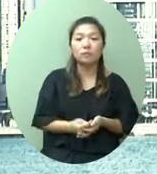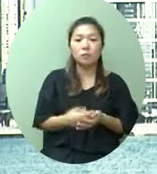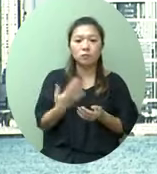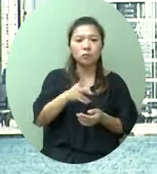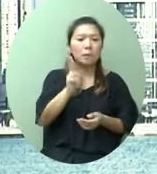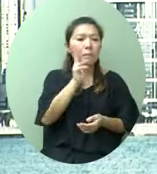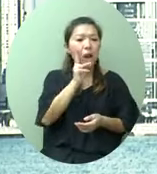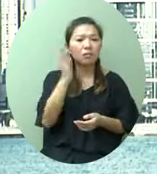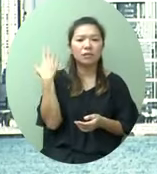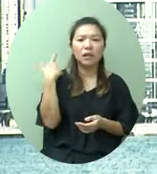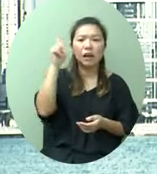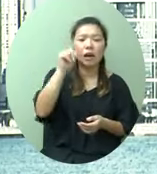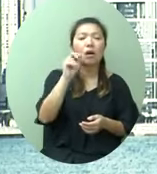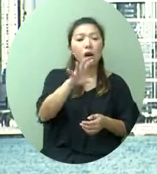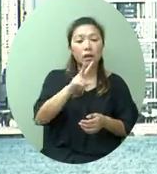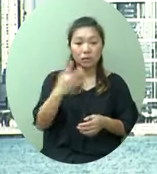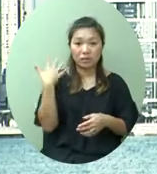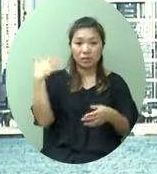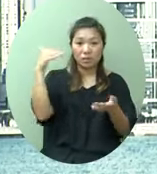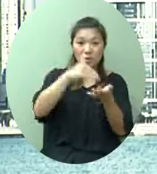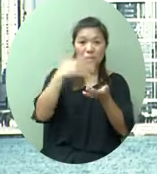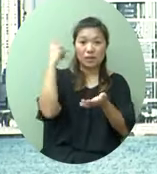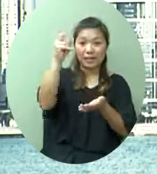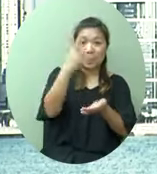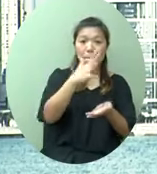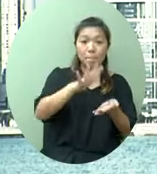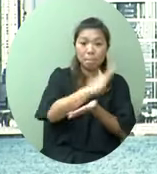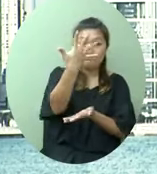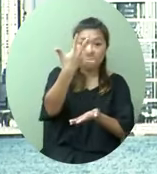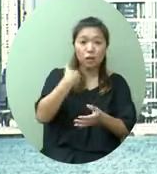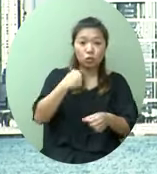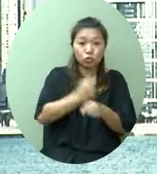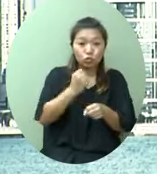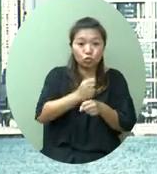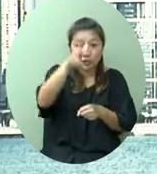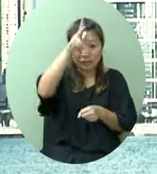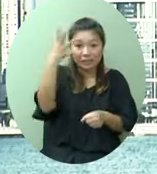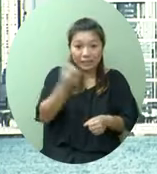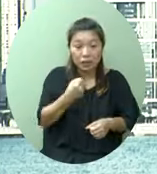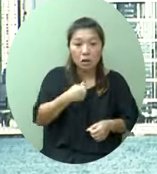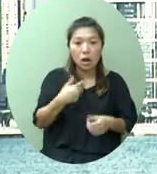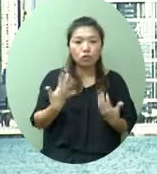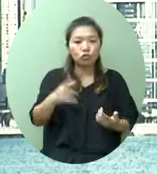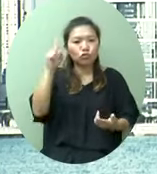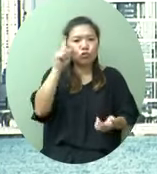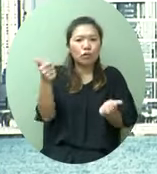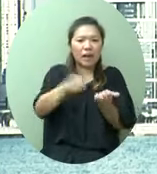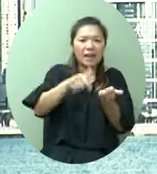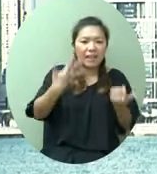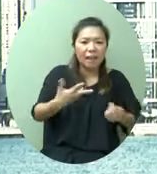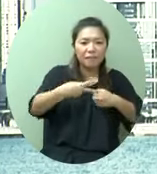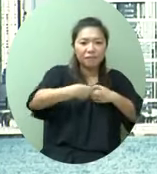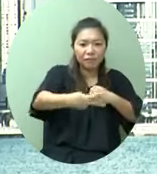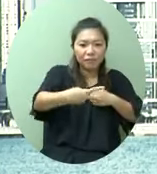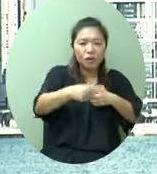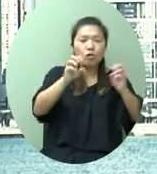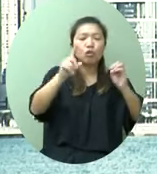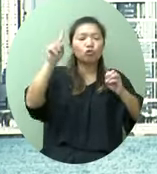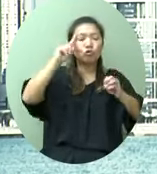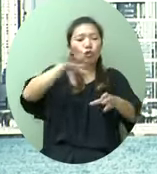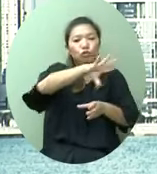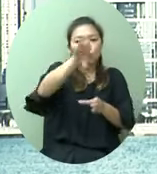一本施政報告係5年任期嘅最後一份施政報告，咁所以我哋都利用呢個施政報告嘅附篇咧，係總結一